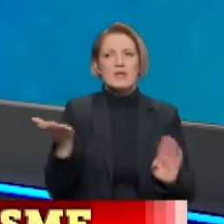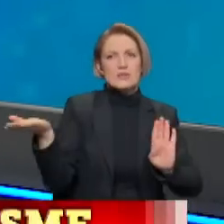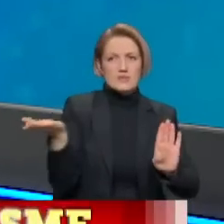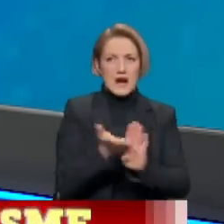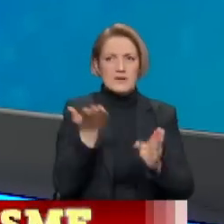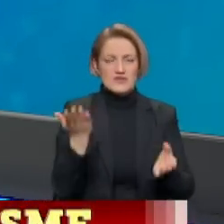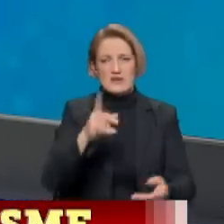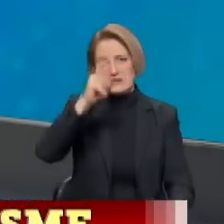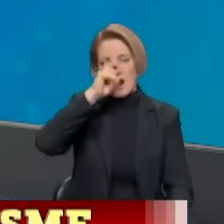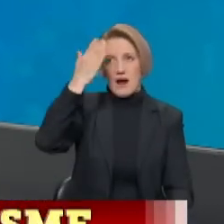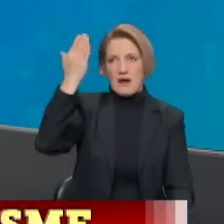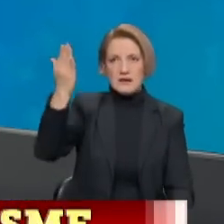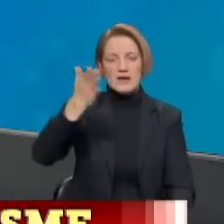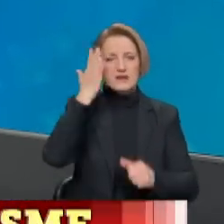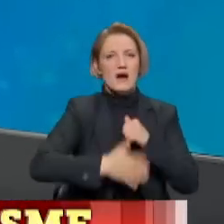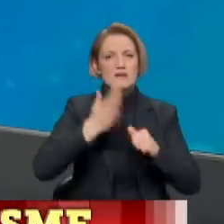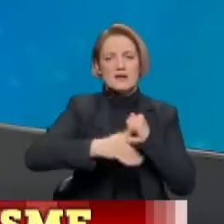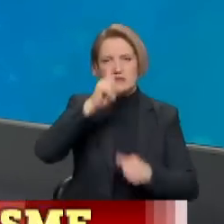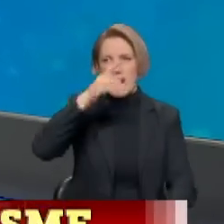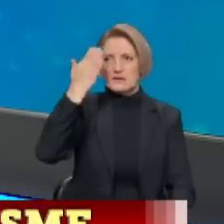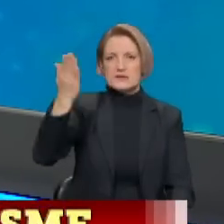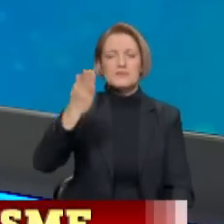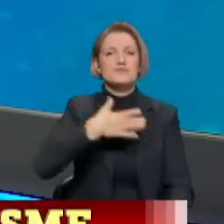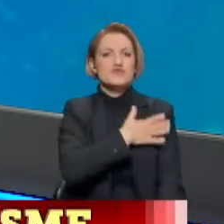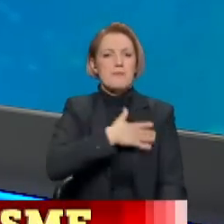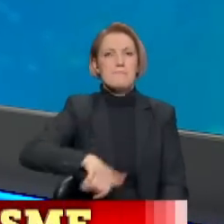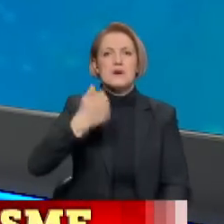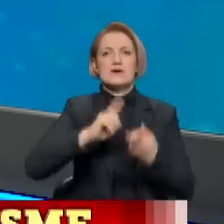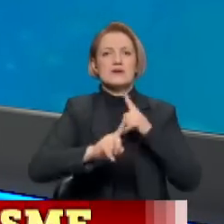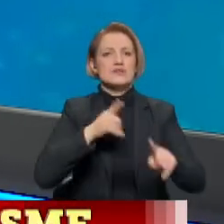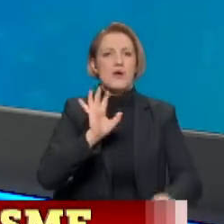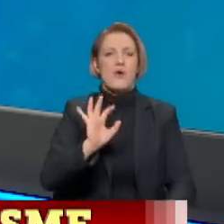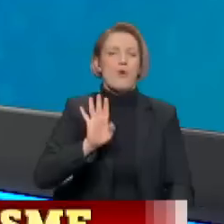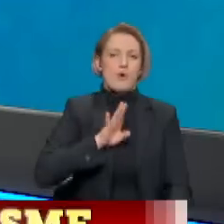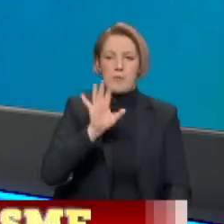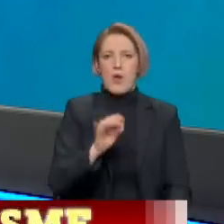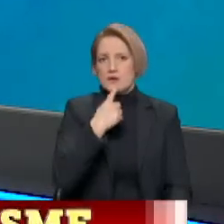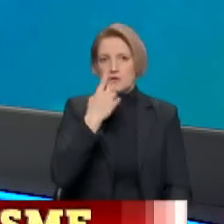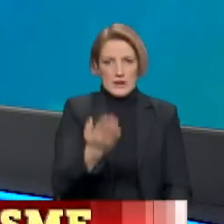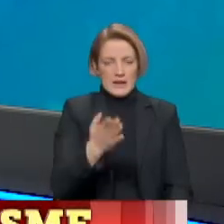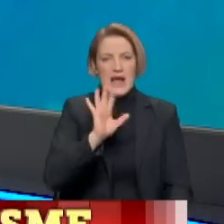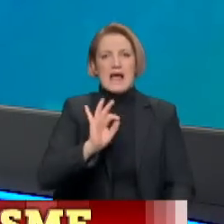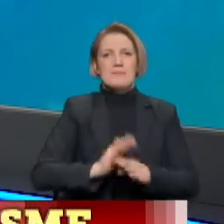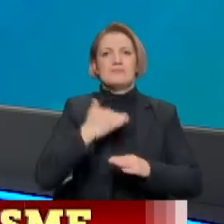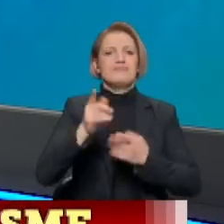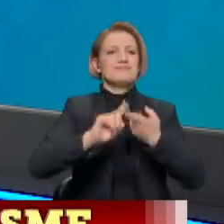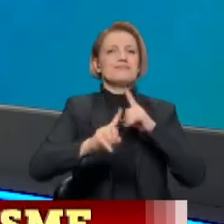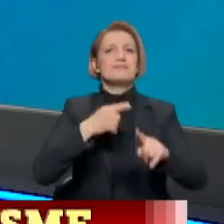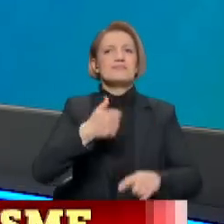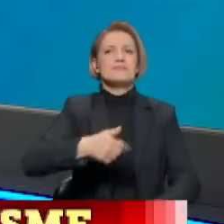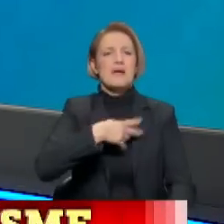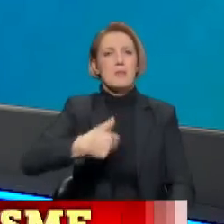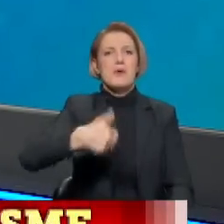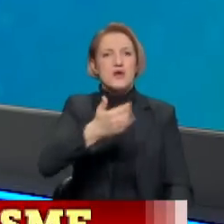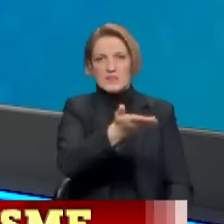darbeci de saraydır, yasakçı da saraydır. CHP lideri Kemal Kılıçdaroğlu böyle söyledi. Hemen ardından diğer siyasiler,